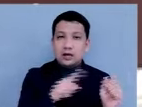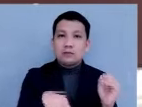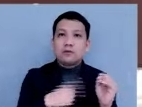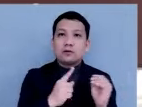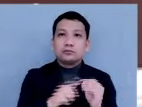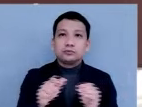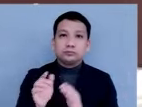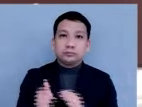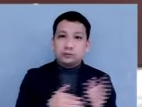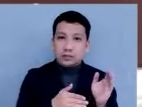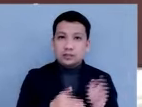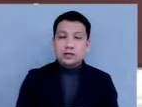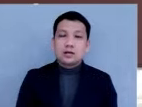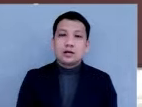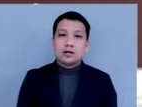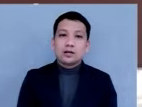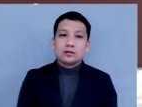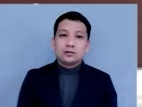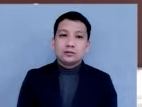plano,